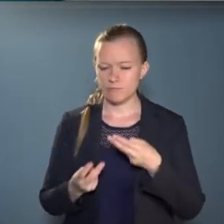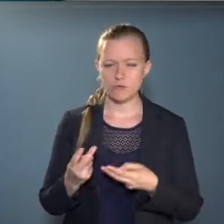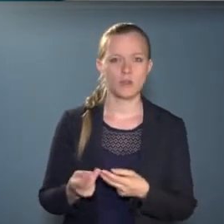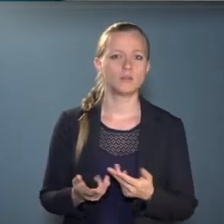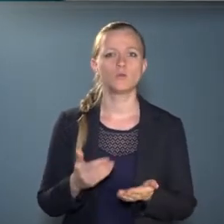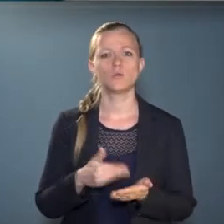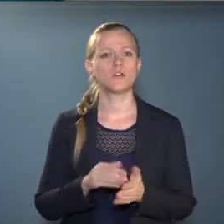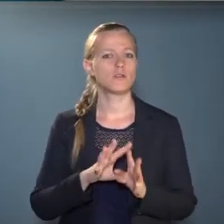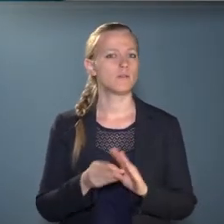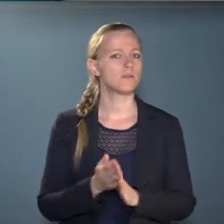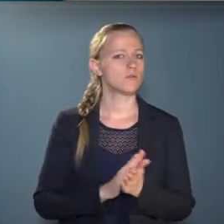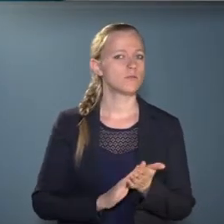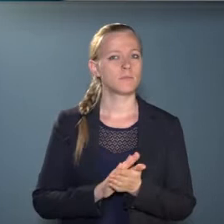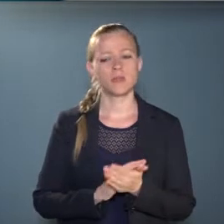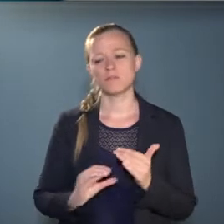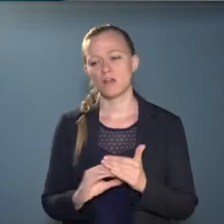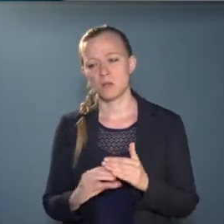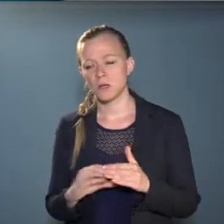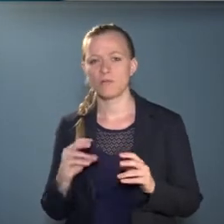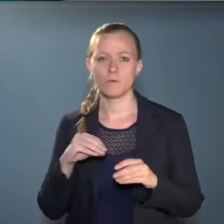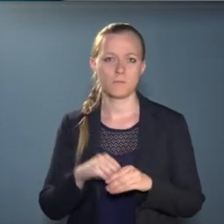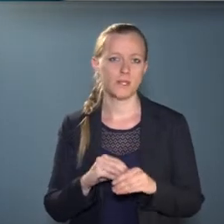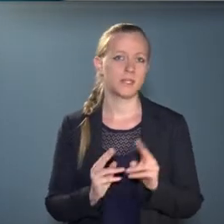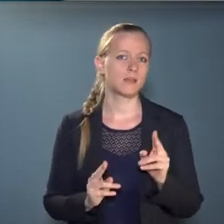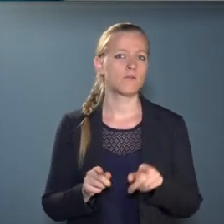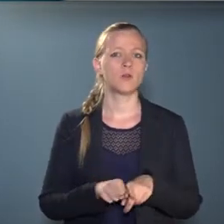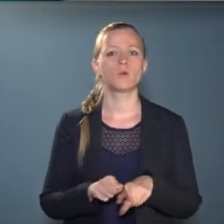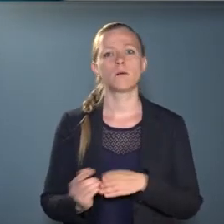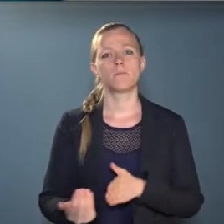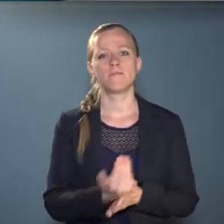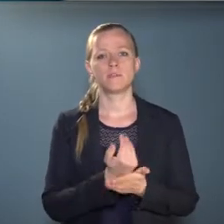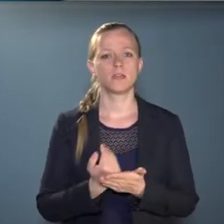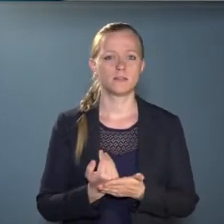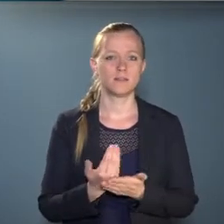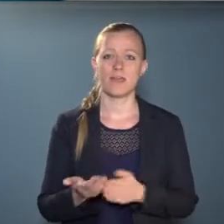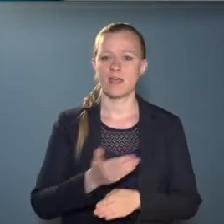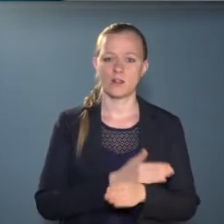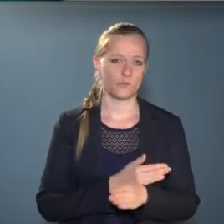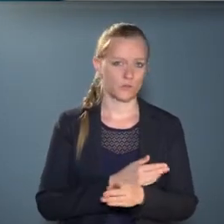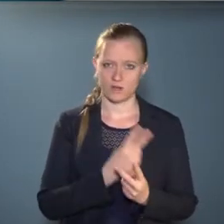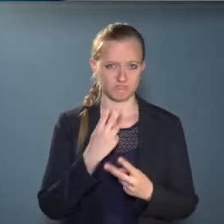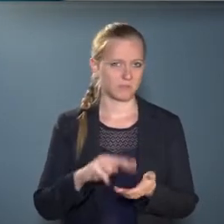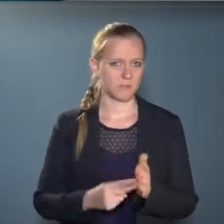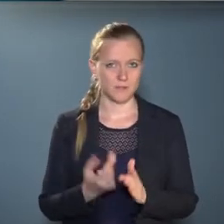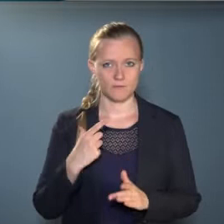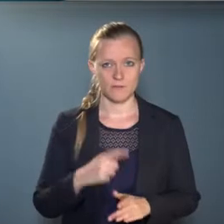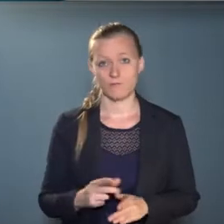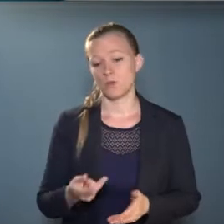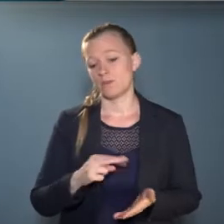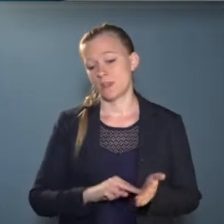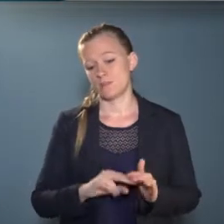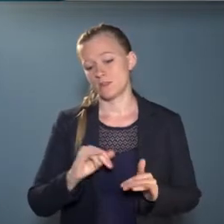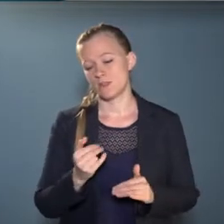a költségvetés milyen tartalékokkal bír. Jelentkeztek olyan bevételeink, amelyeket előre nem terveztünk, vagy ha terveztünk